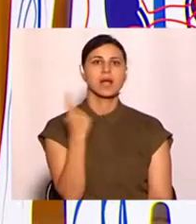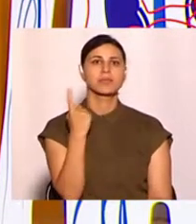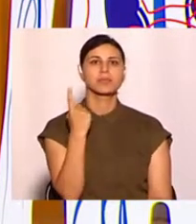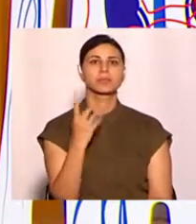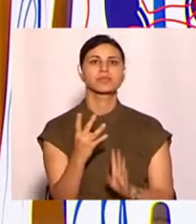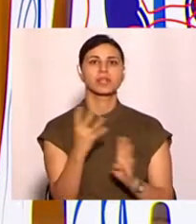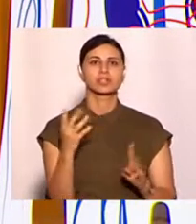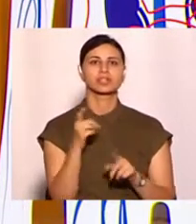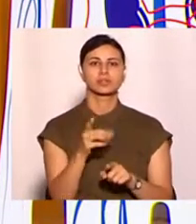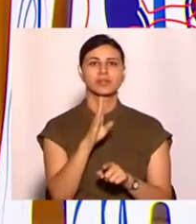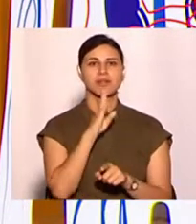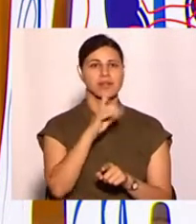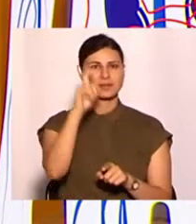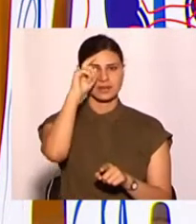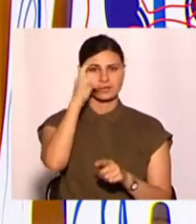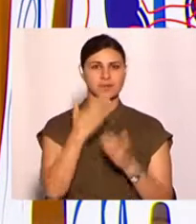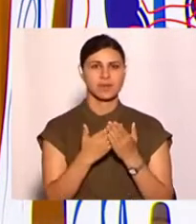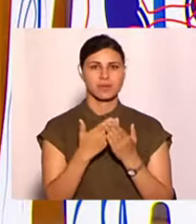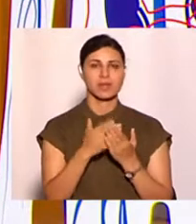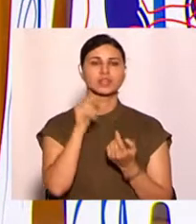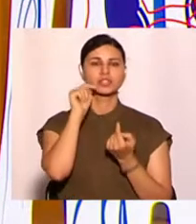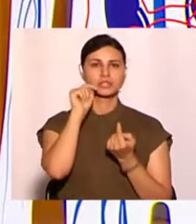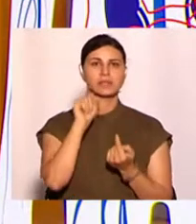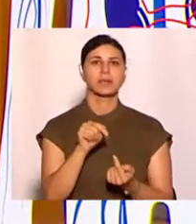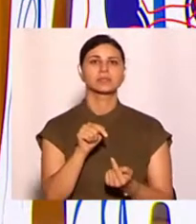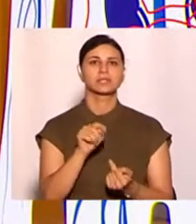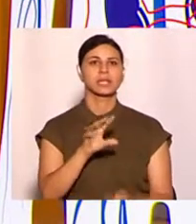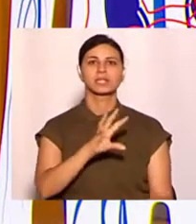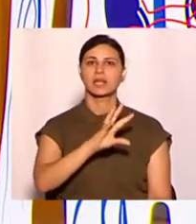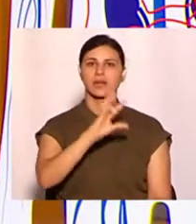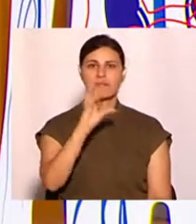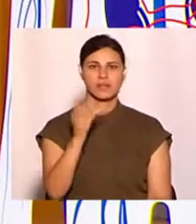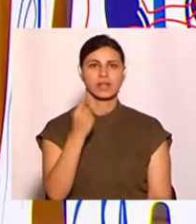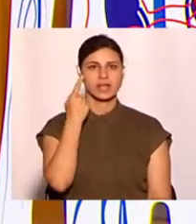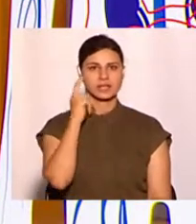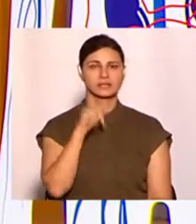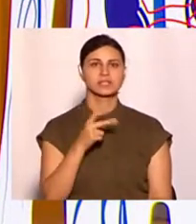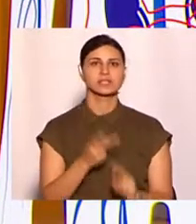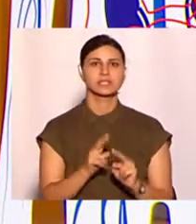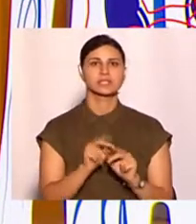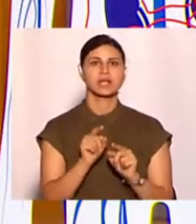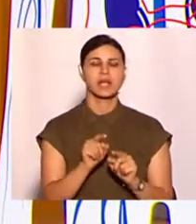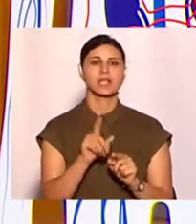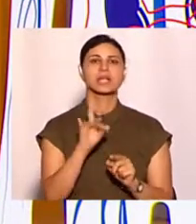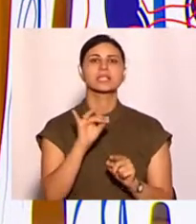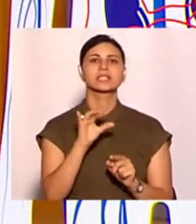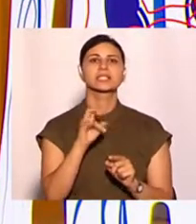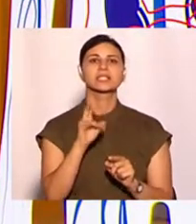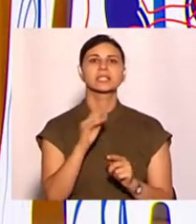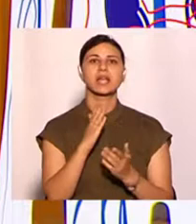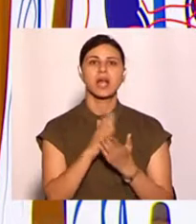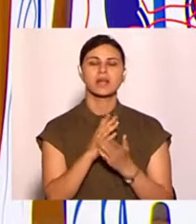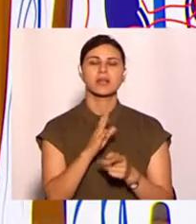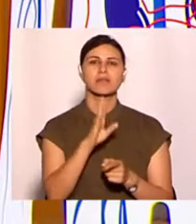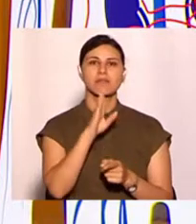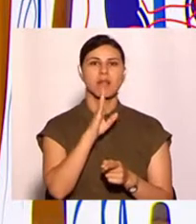რიგში სქესი და ქალები, შესაბამისად ყველანი ვხვდებით ამ რისკ ფაქტორში. რისკ ფაქტორი არის გენეტიკური